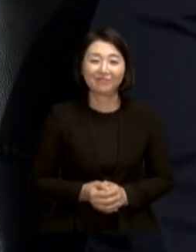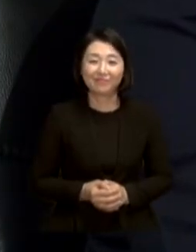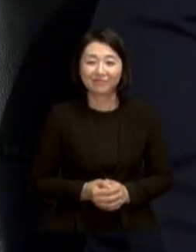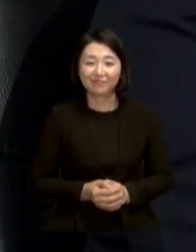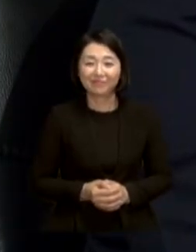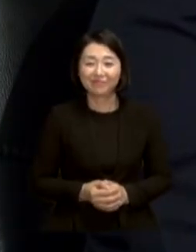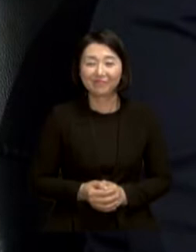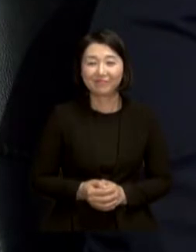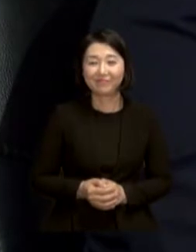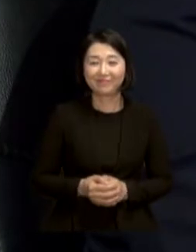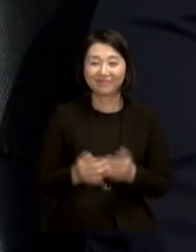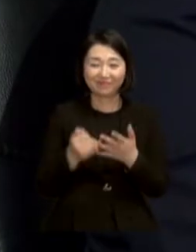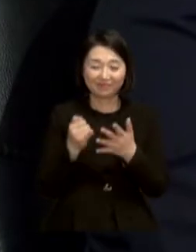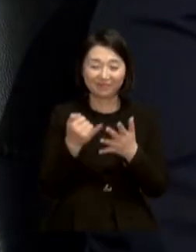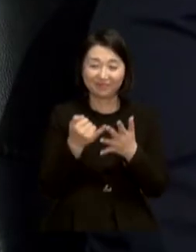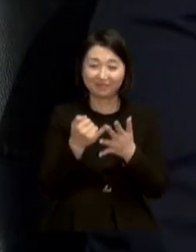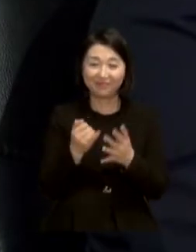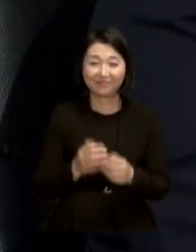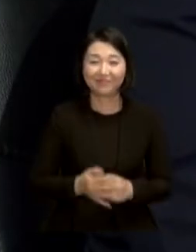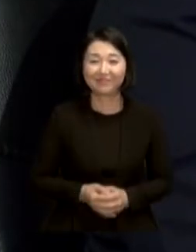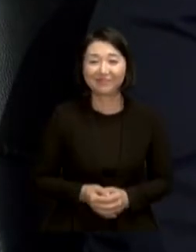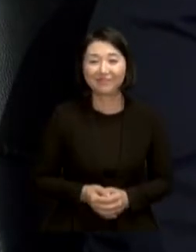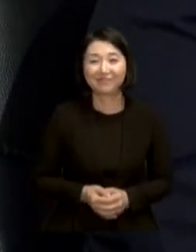그 너가